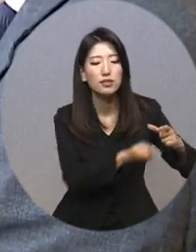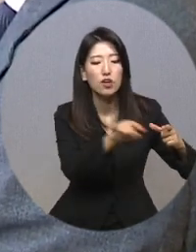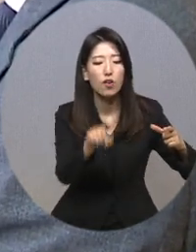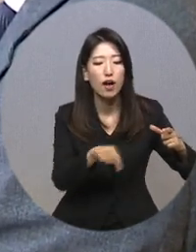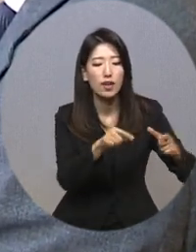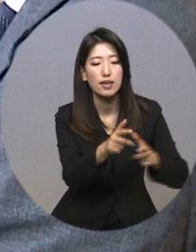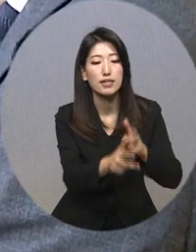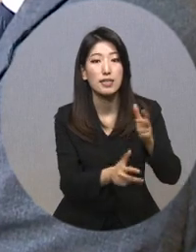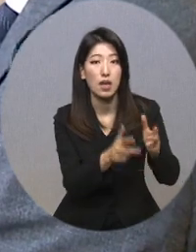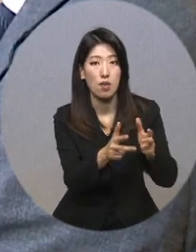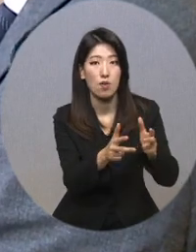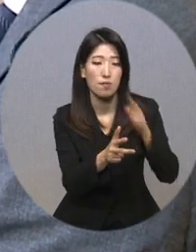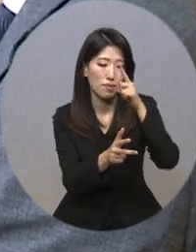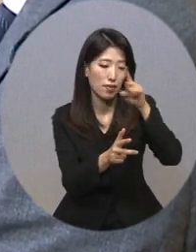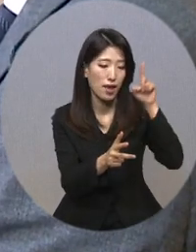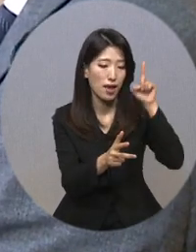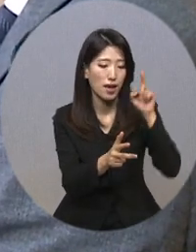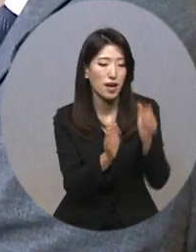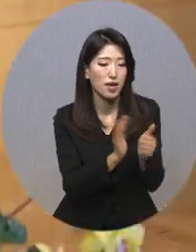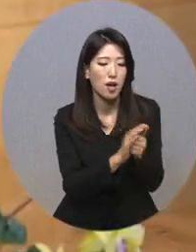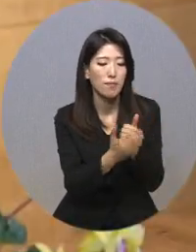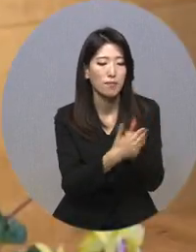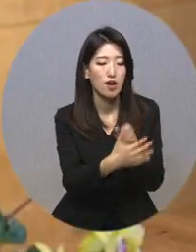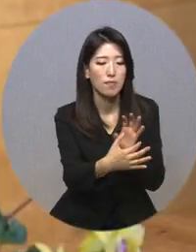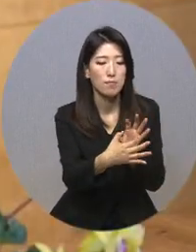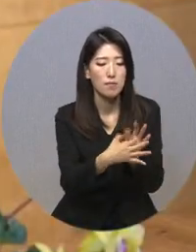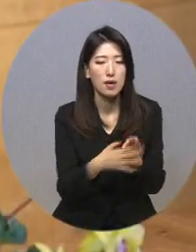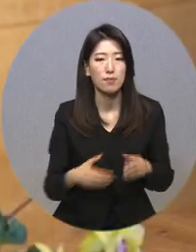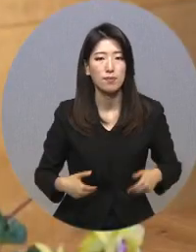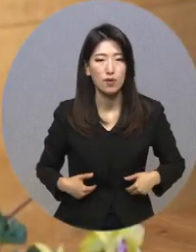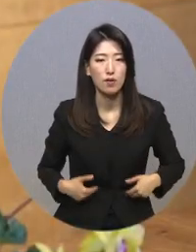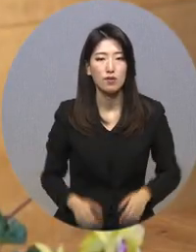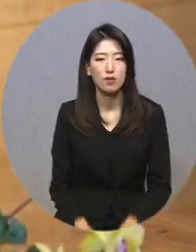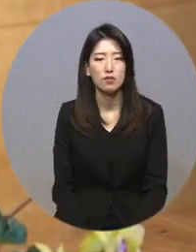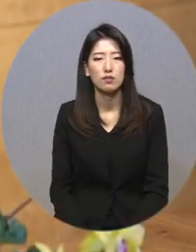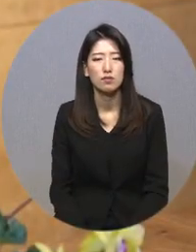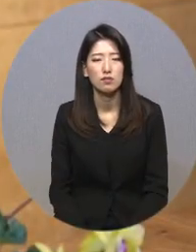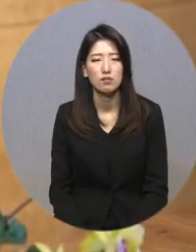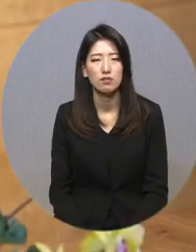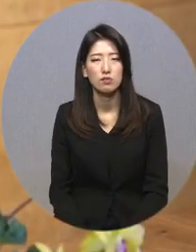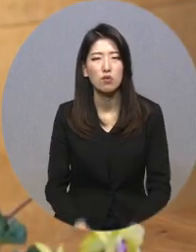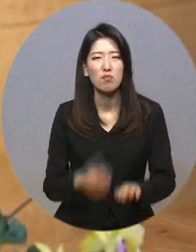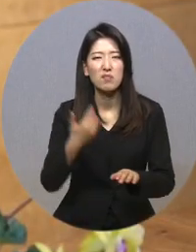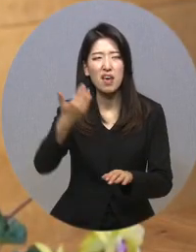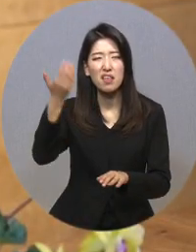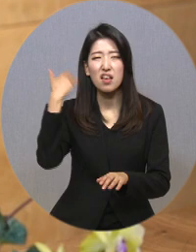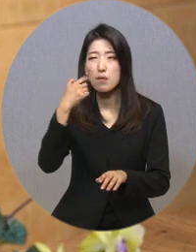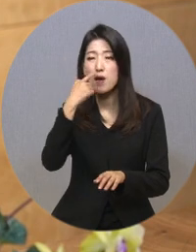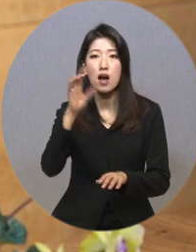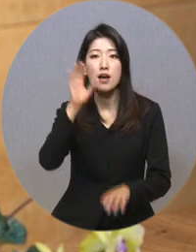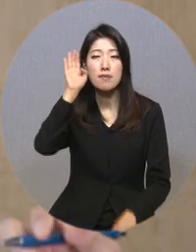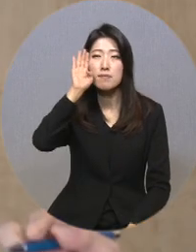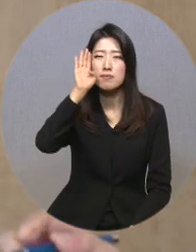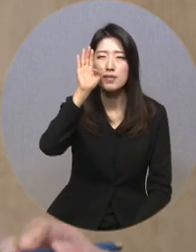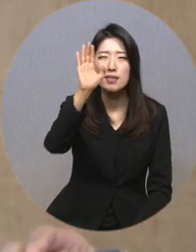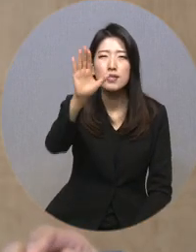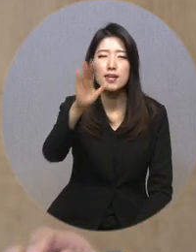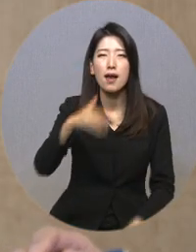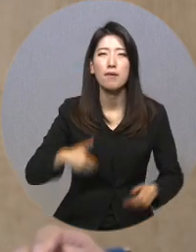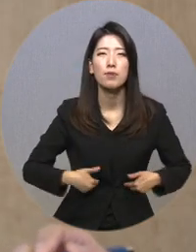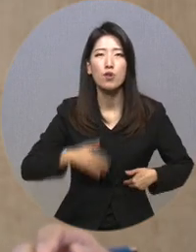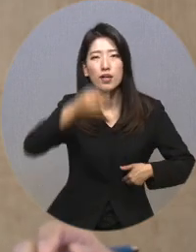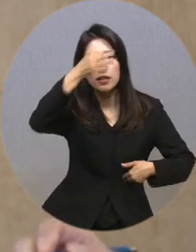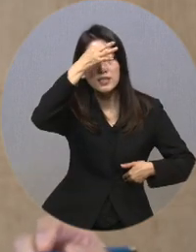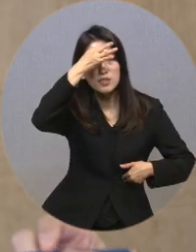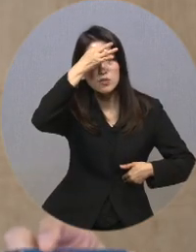하는 산업협력이 되어야 된다. 또 하나는 지나간 학문을, 지나간 걸 하면 안 되고 미래지향적인 고숙련의 어떤 기술을